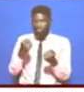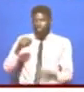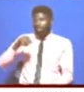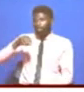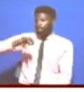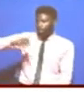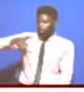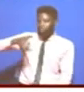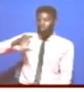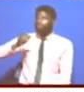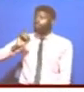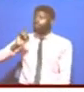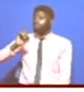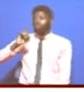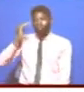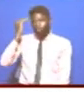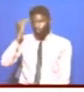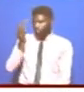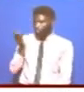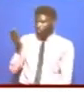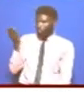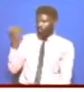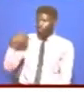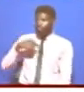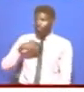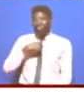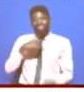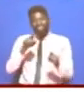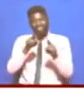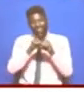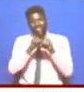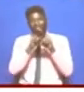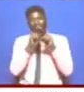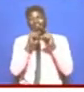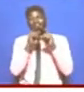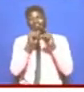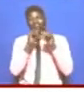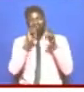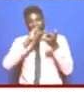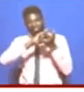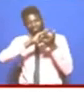Nairobi. Unajua huyu jamaa tulikuwa tunachapana na yeye